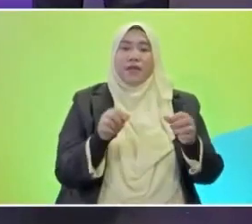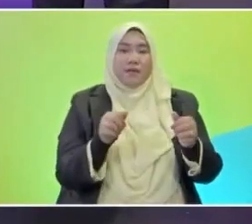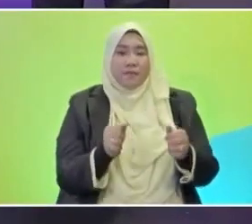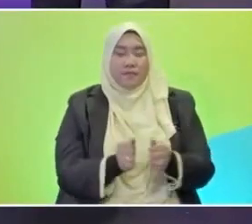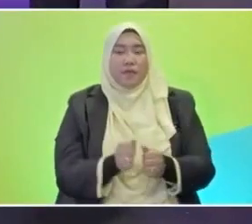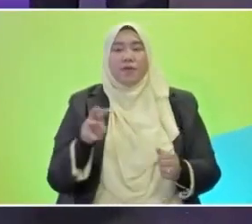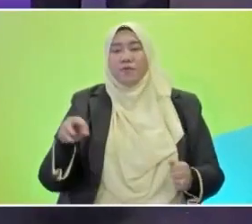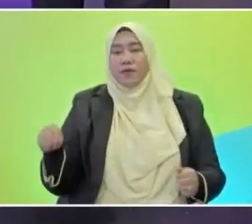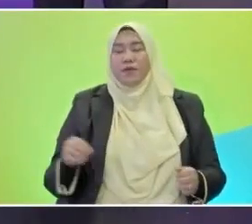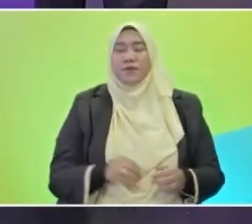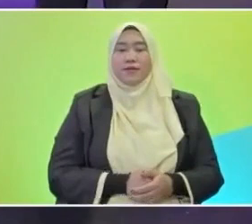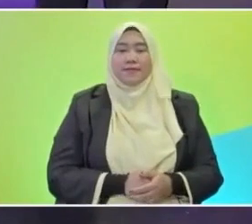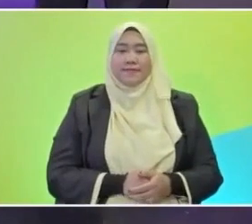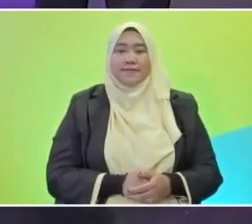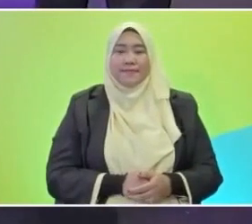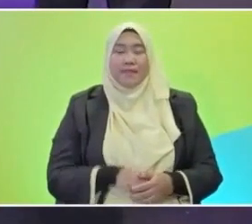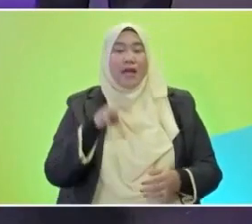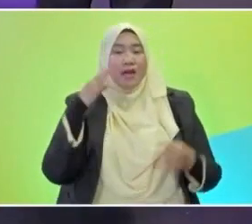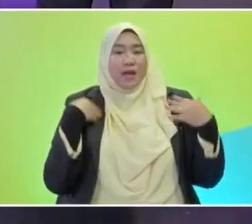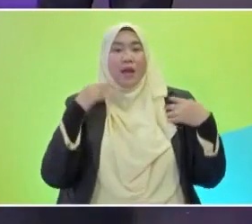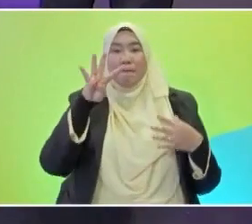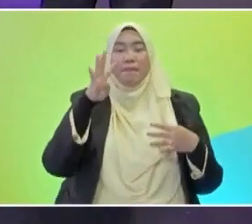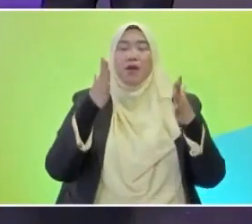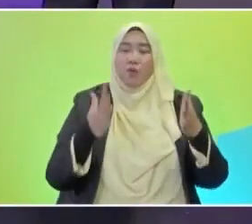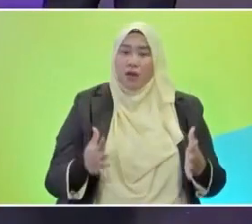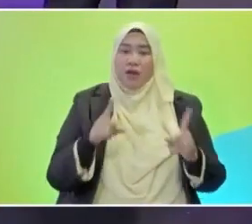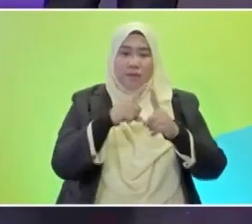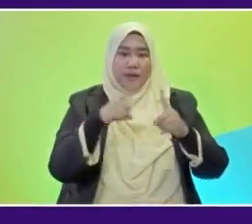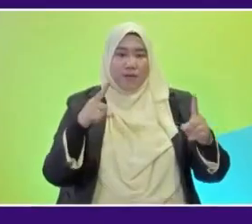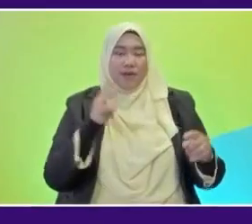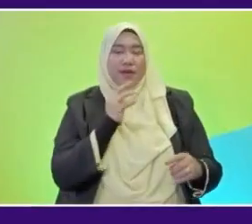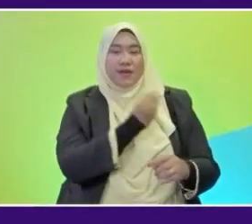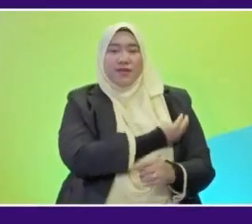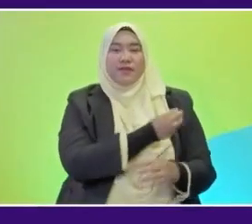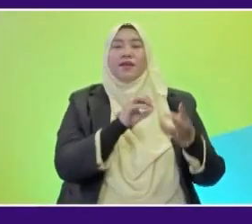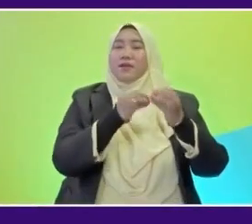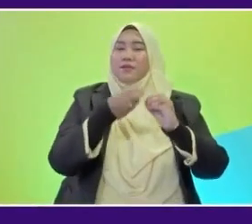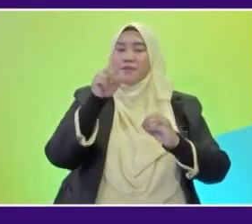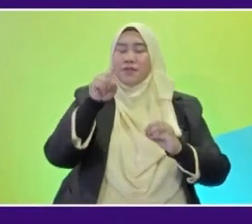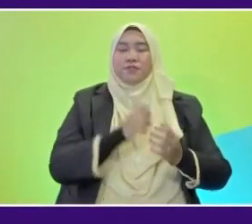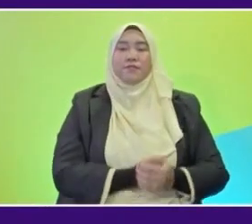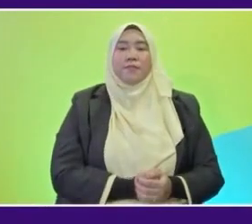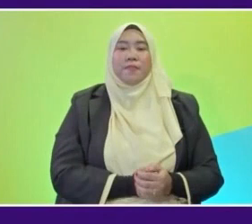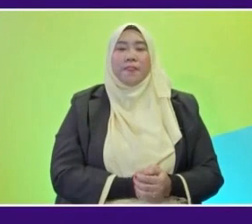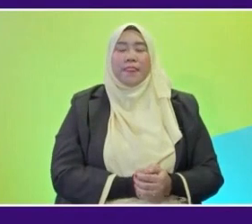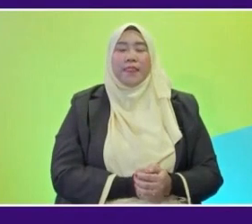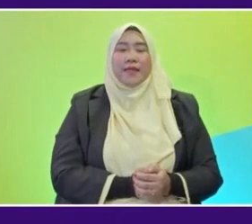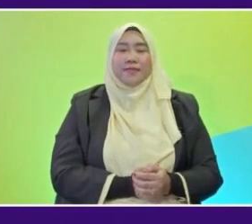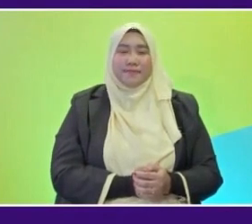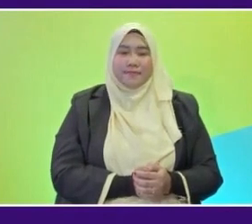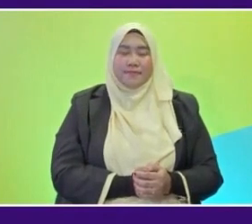seri Samudra kita akan bersama dengan 4 orang daripada mereka satu-satu dan kita ada di sini